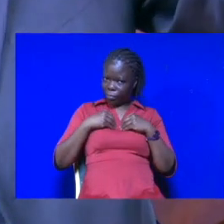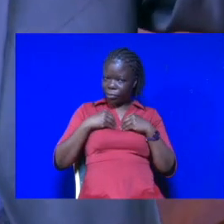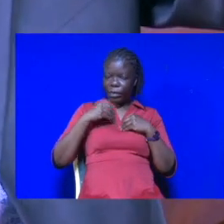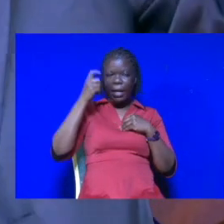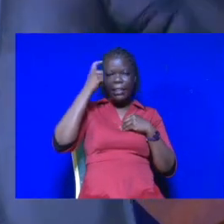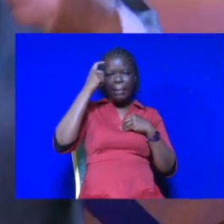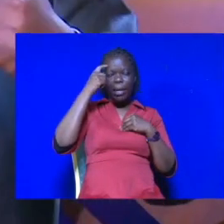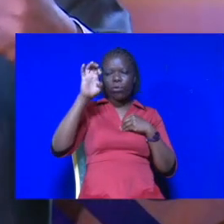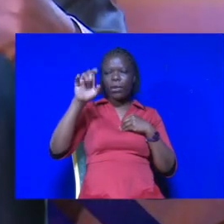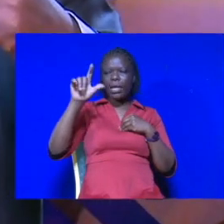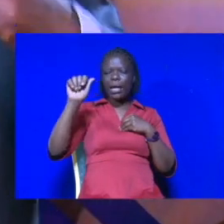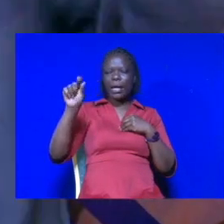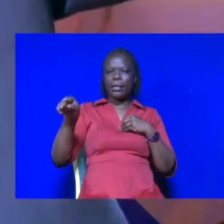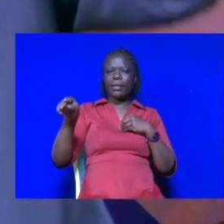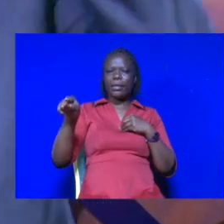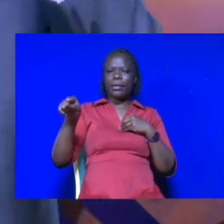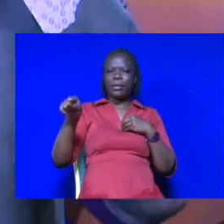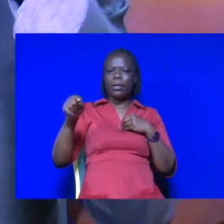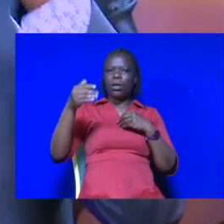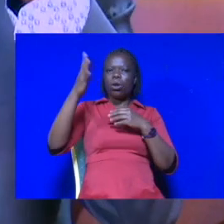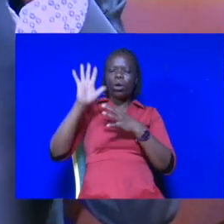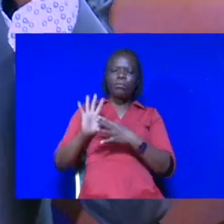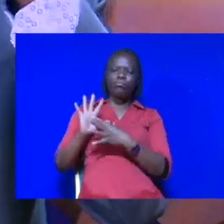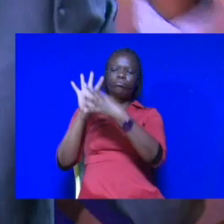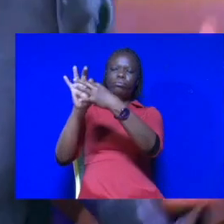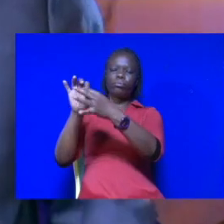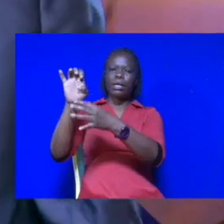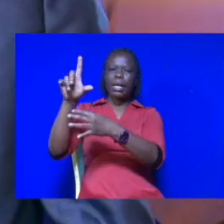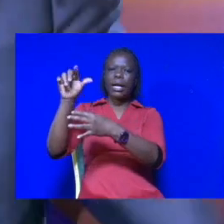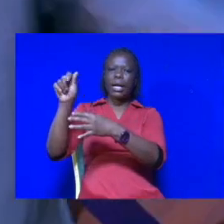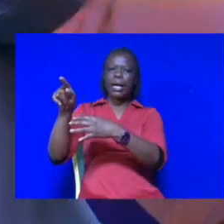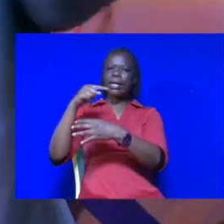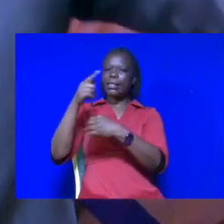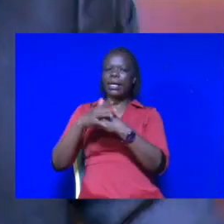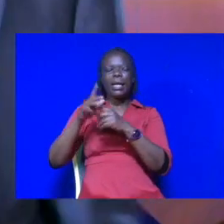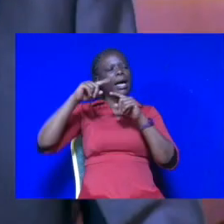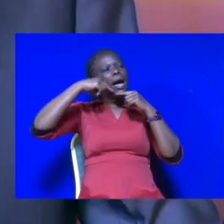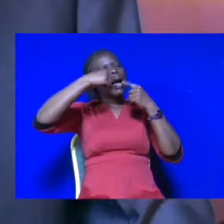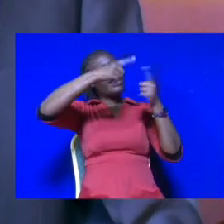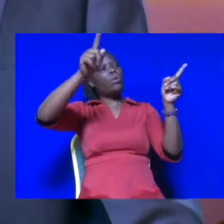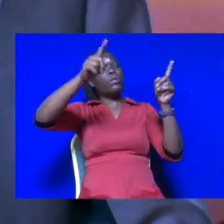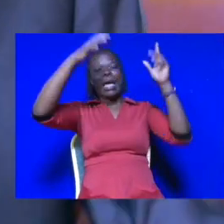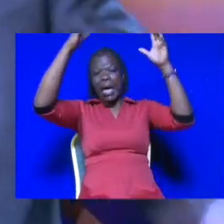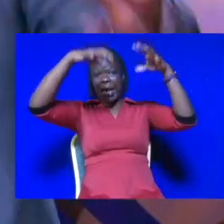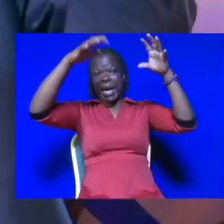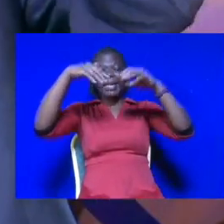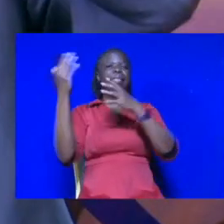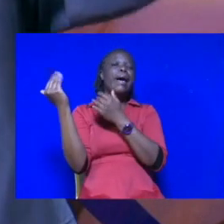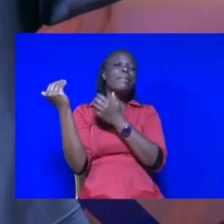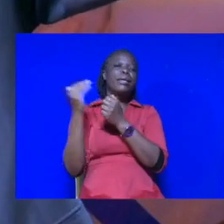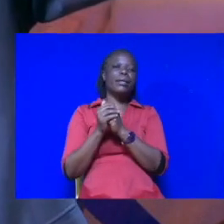akili ya Elia. Mungu aliingia ndani yake akamwambia Elia, tangaza mvua inanyesha.